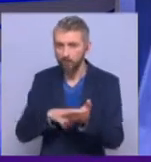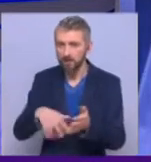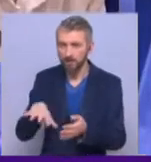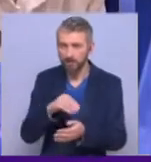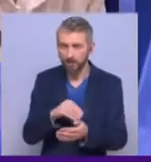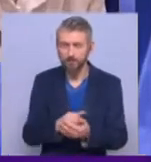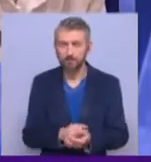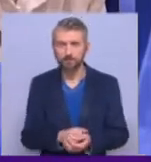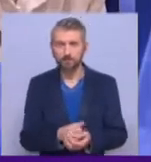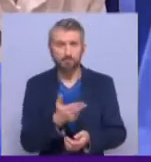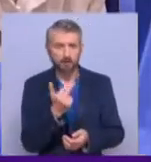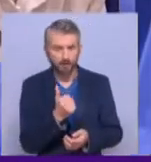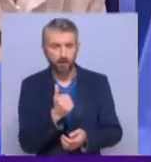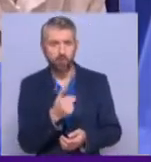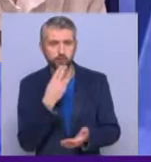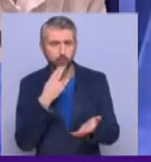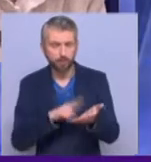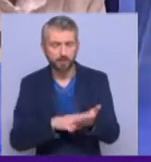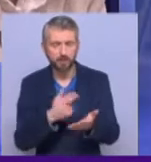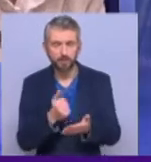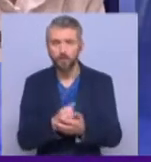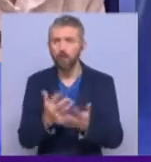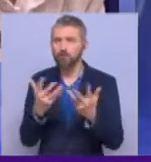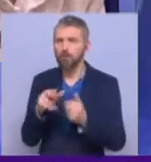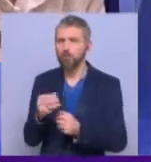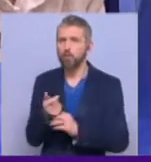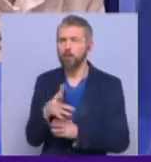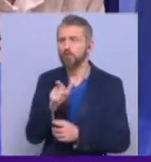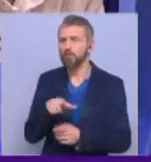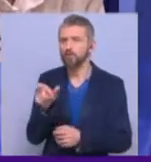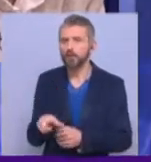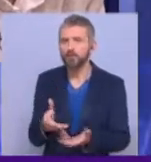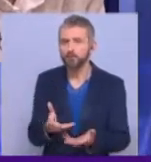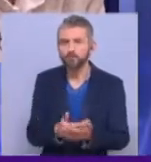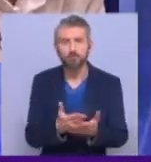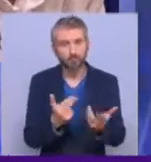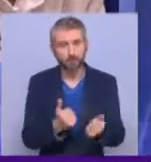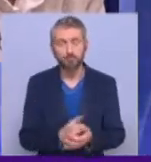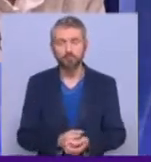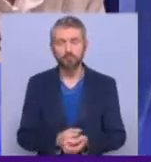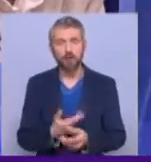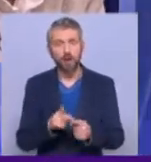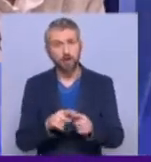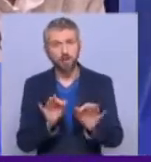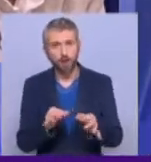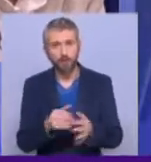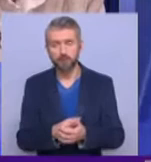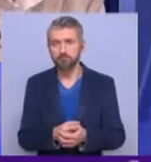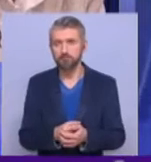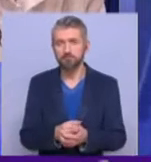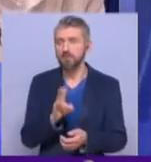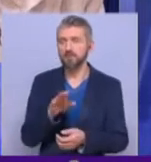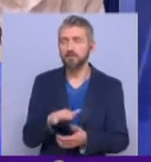извините. Ну да, где прописаны, да. Считают по количеству людей. Да. Да. Это правильно?